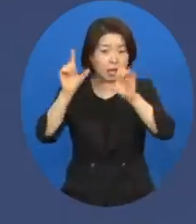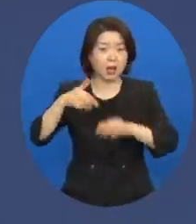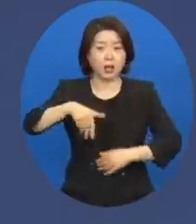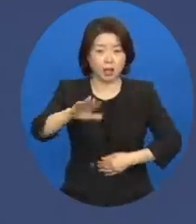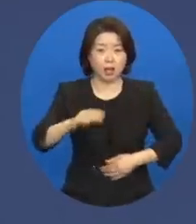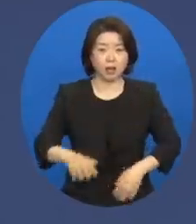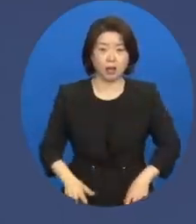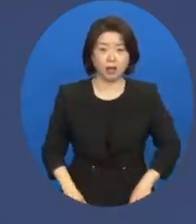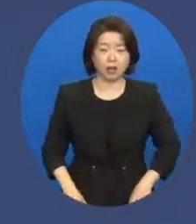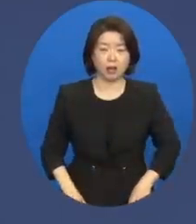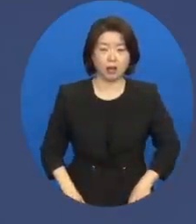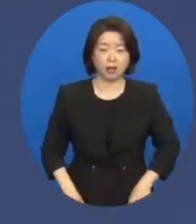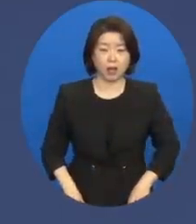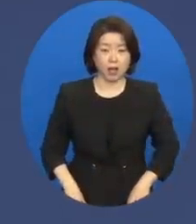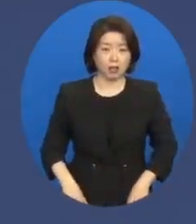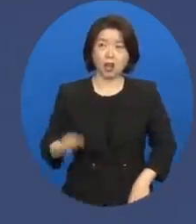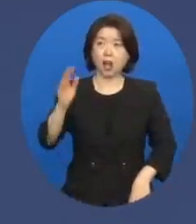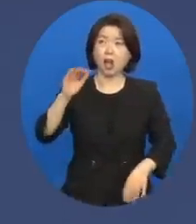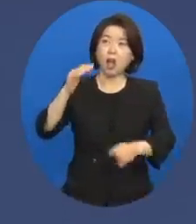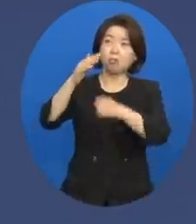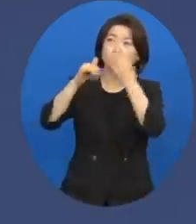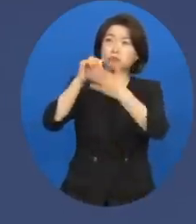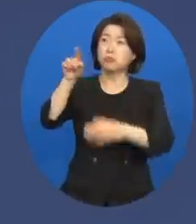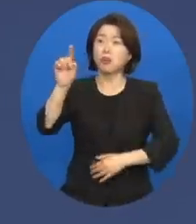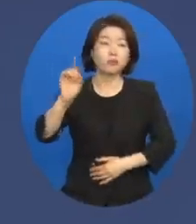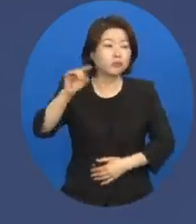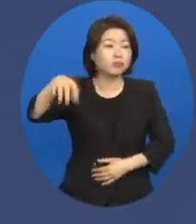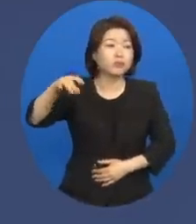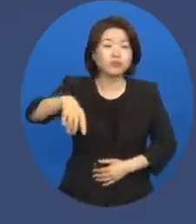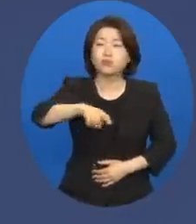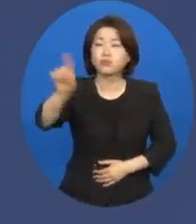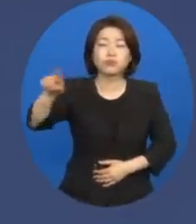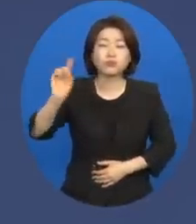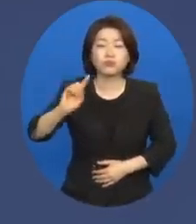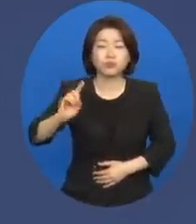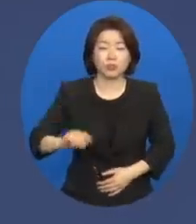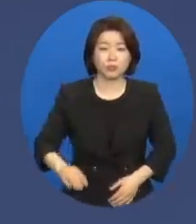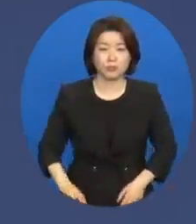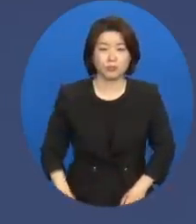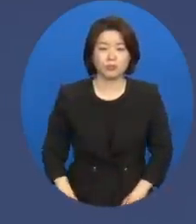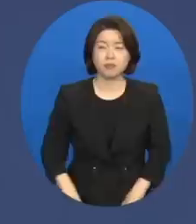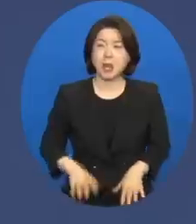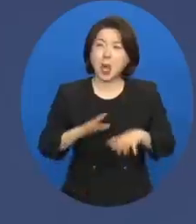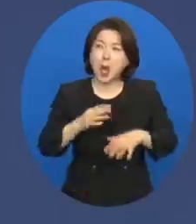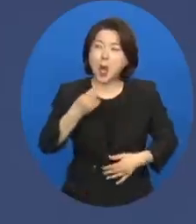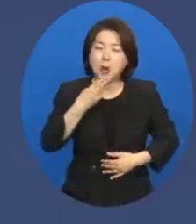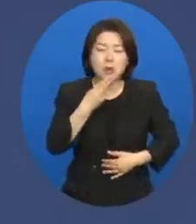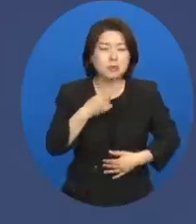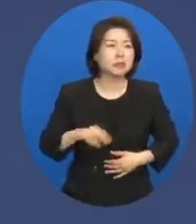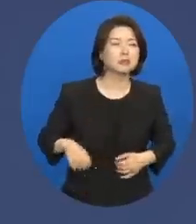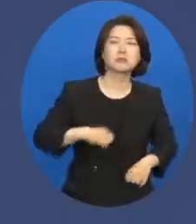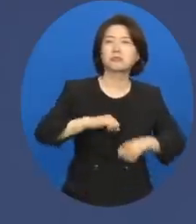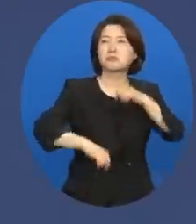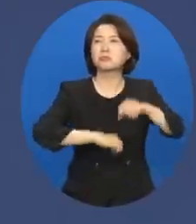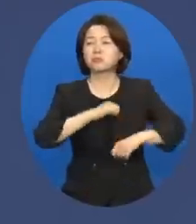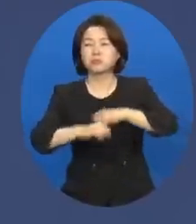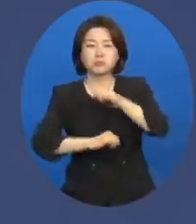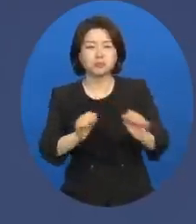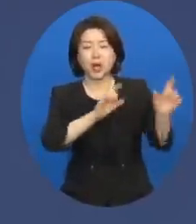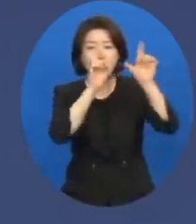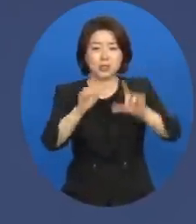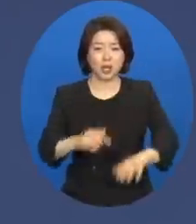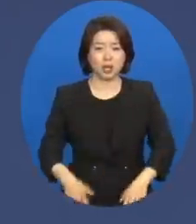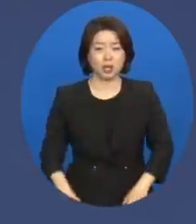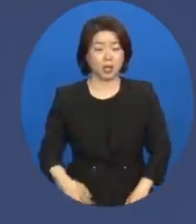하늘이 돈짝만큼 보이고 하나님이 어딨냐는 거예요. 그리고는 겁없이 객기 부리고 살아가는 이런 삶,